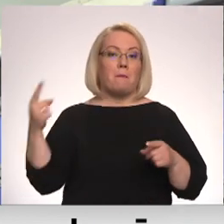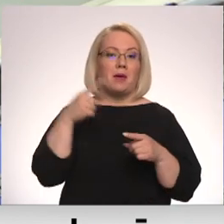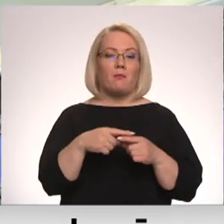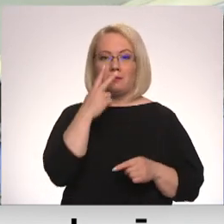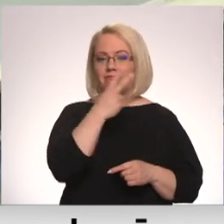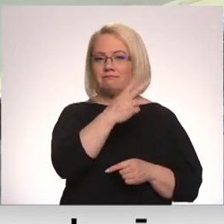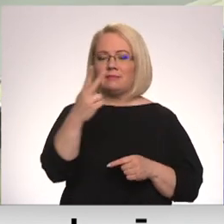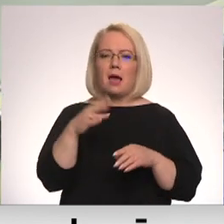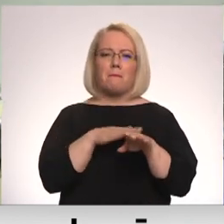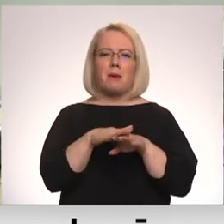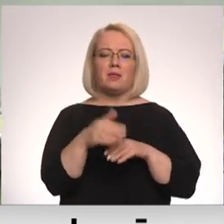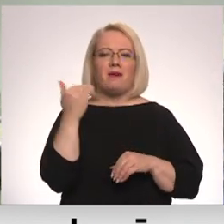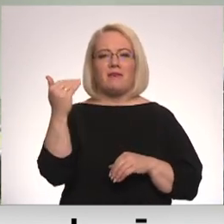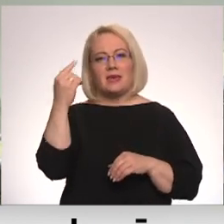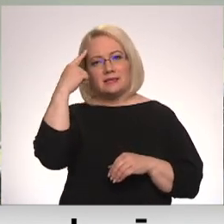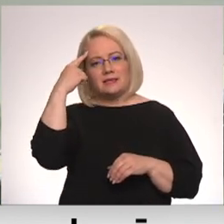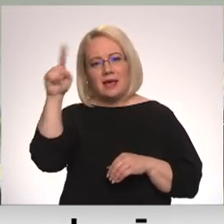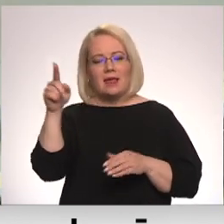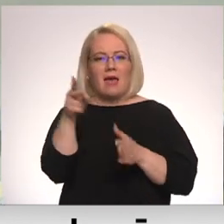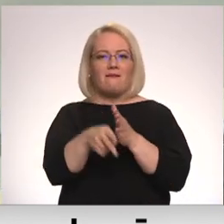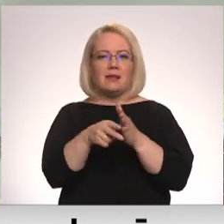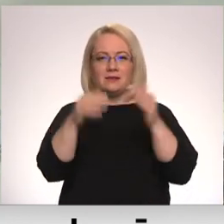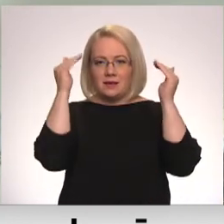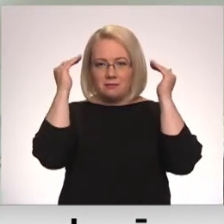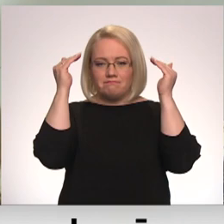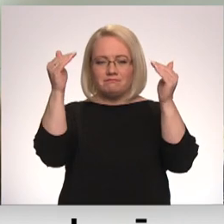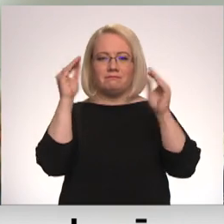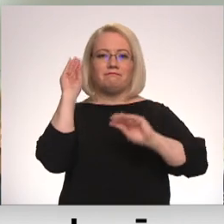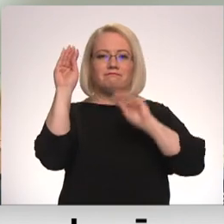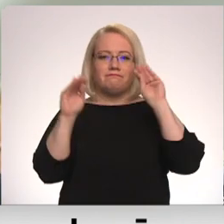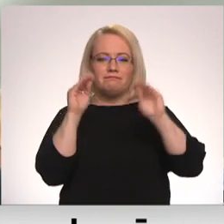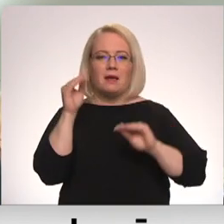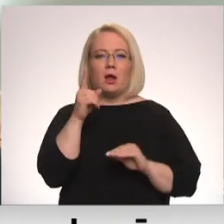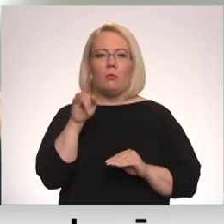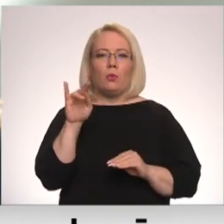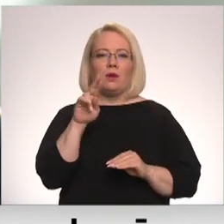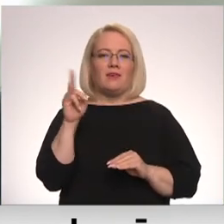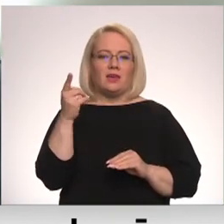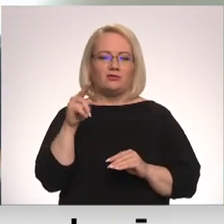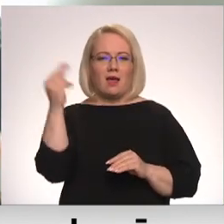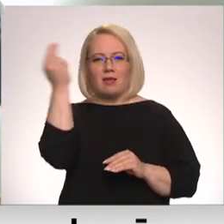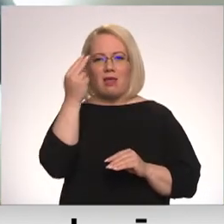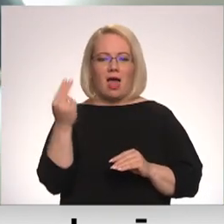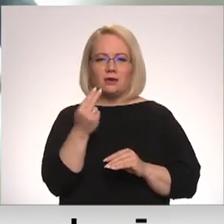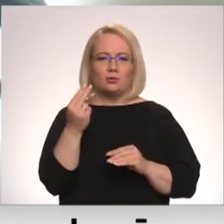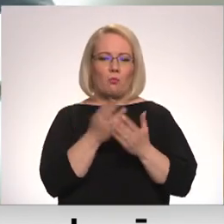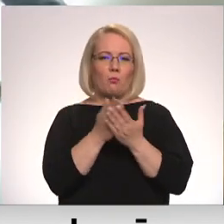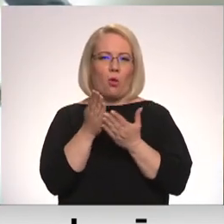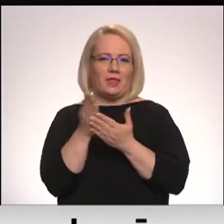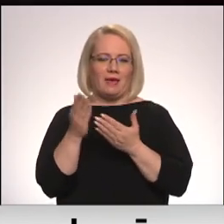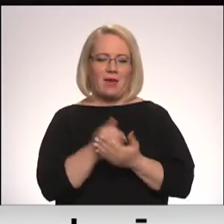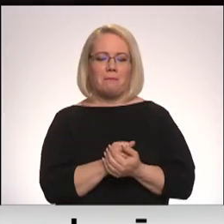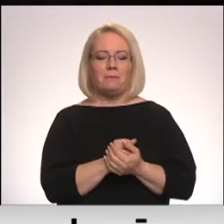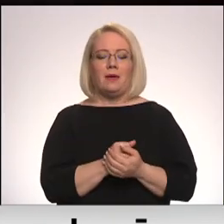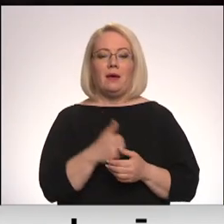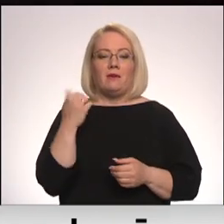kā realizējusies viņas ideja vilciena griesus dekorēt ar mākslinieka Vilhelma Purvīša gleznu motīviem. Tā doma bija, ka katrs